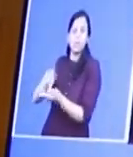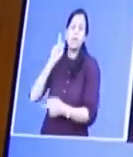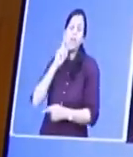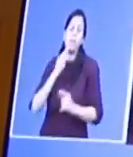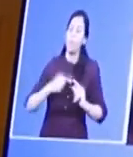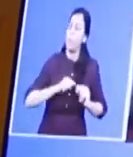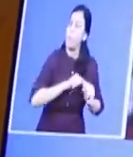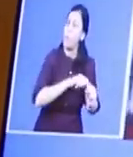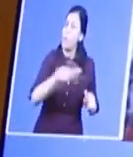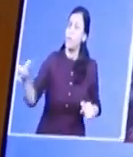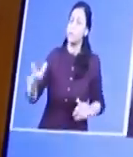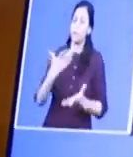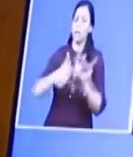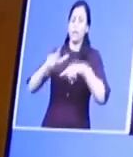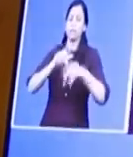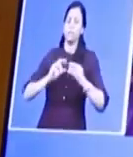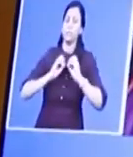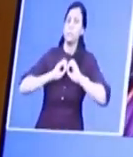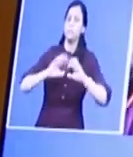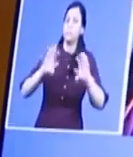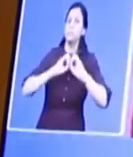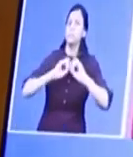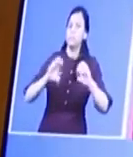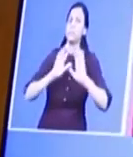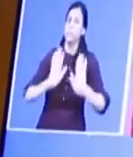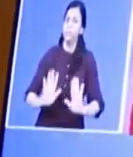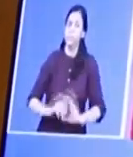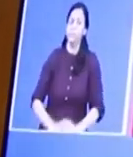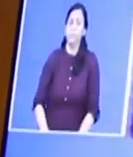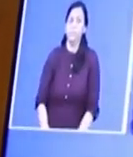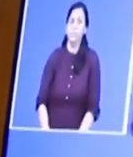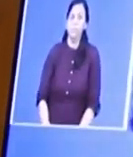दिव्यांग जनों के लिए साइन के द्वारा भाषण बताया जा रहा है।